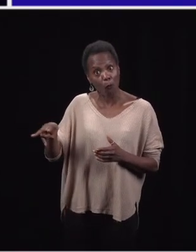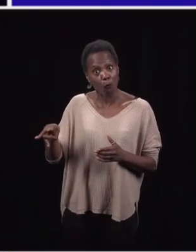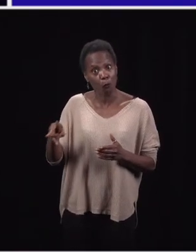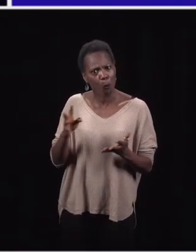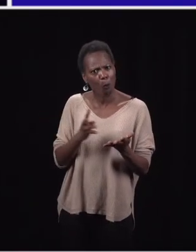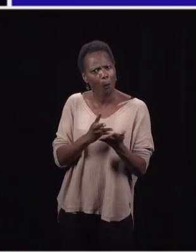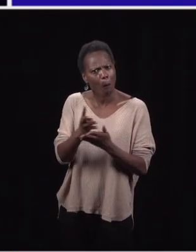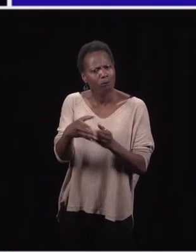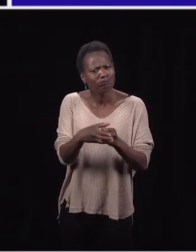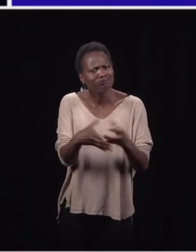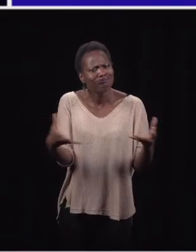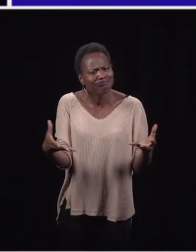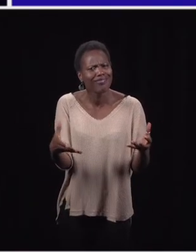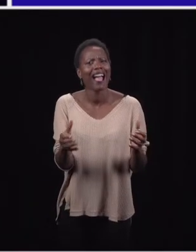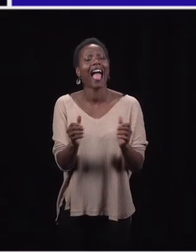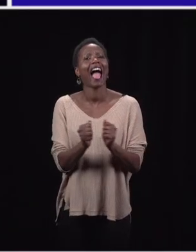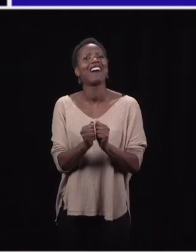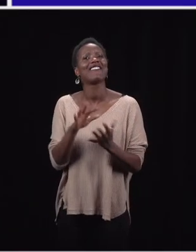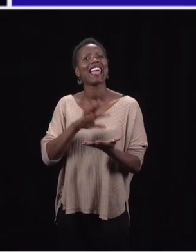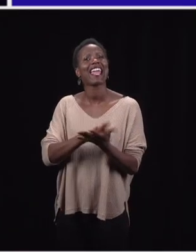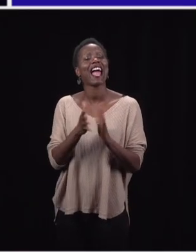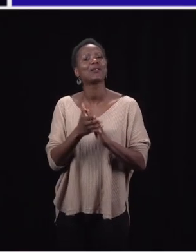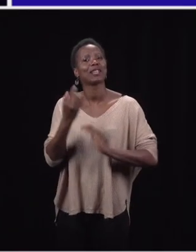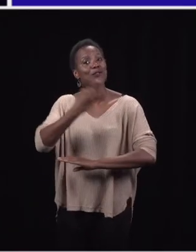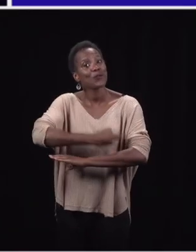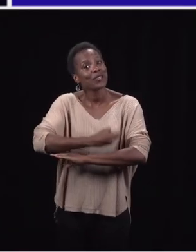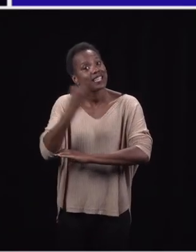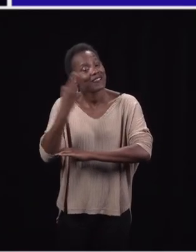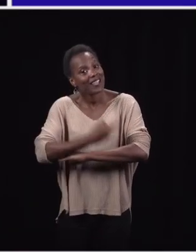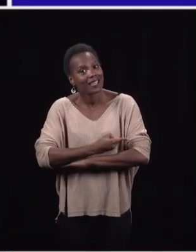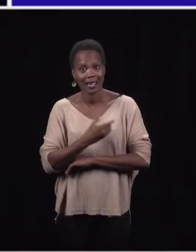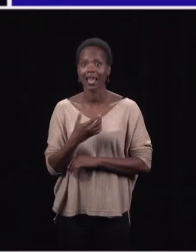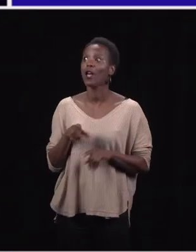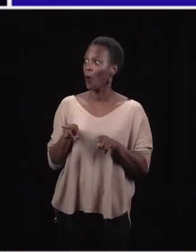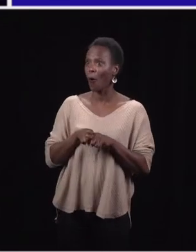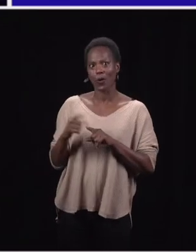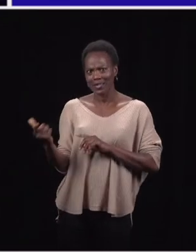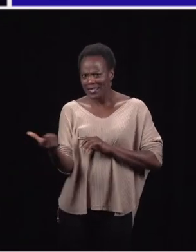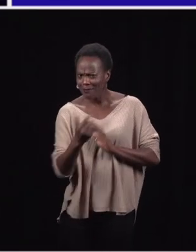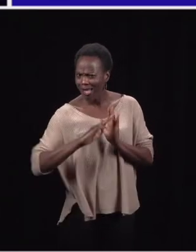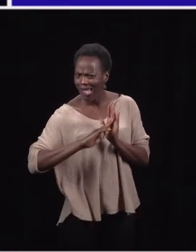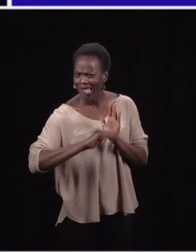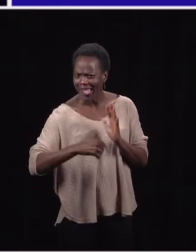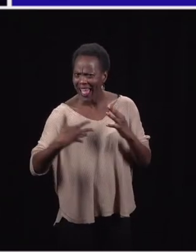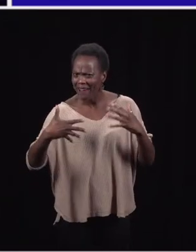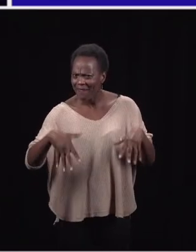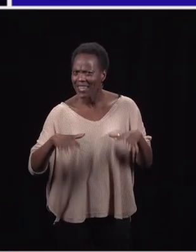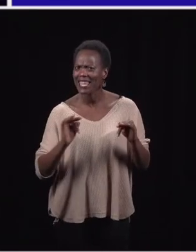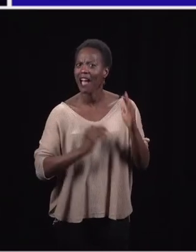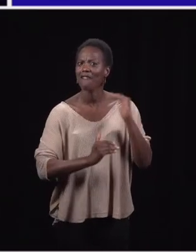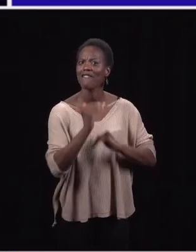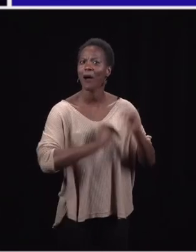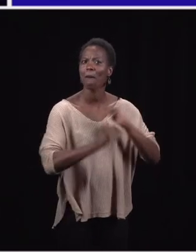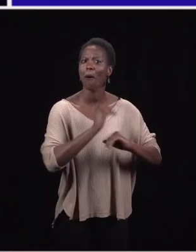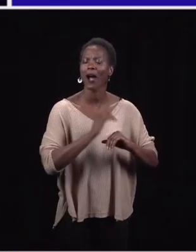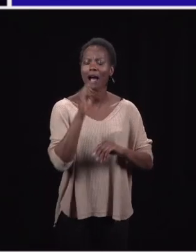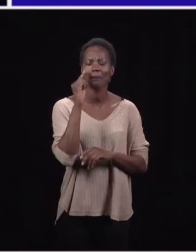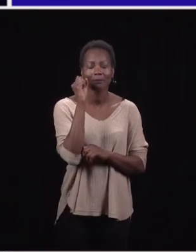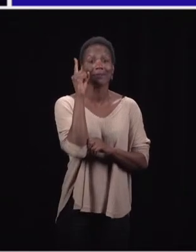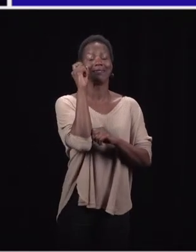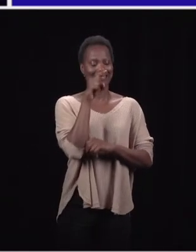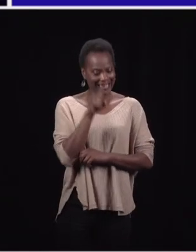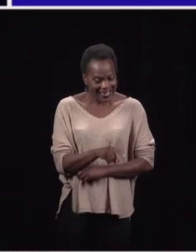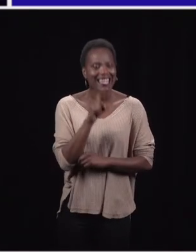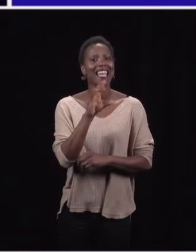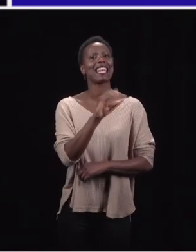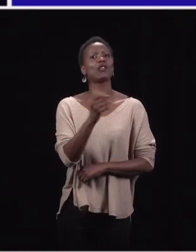avec avec l'association diversité vous avez aussi signé un partenariat dans le cadre de ce programme déclic numérique je